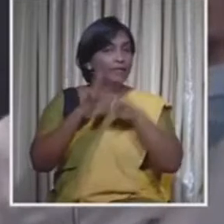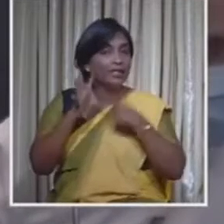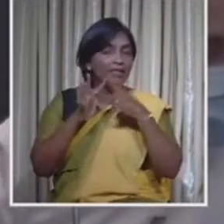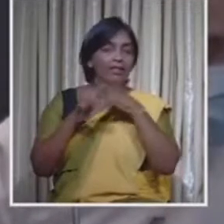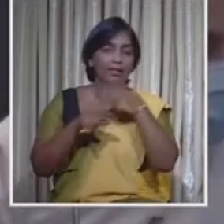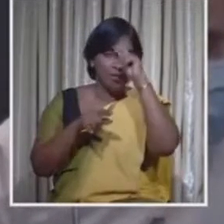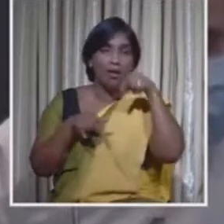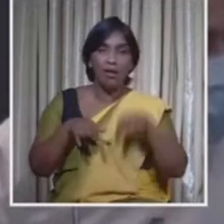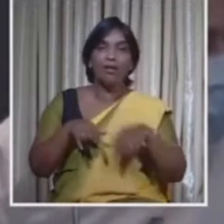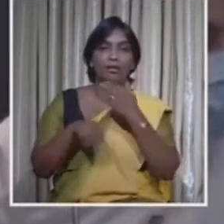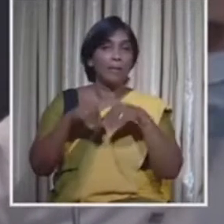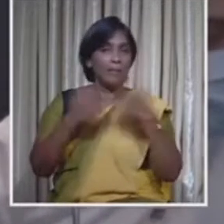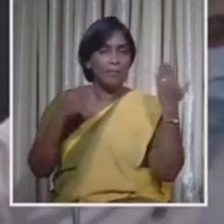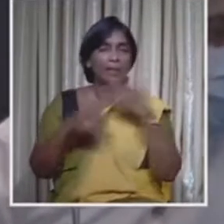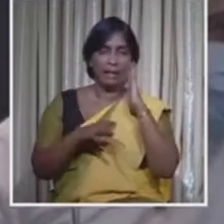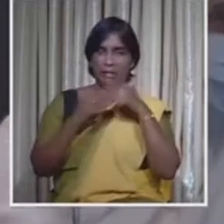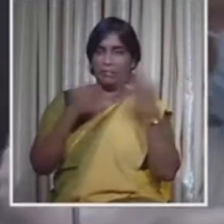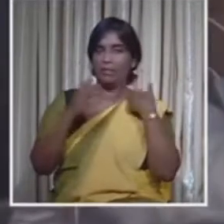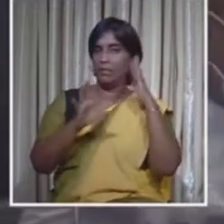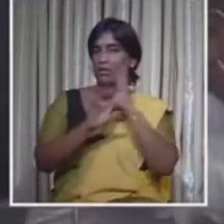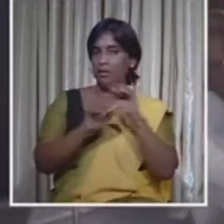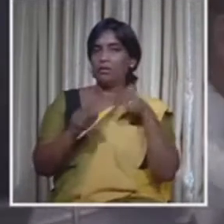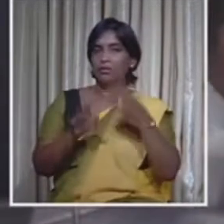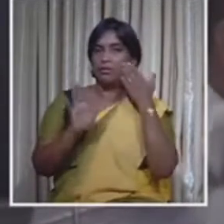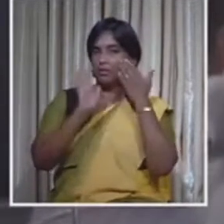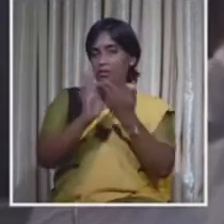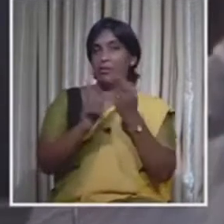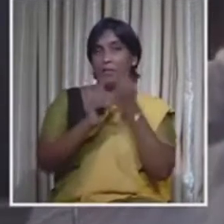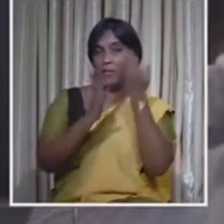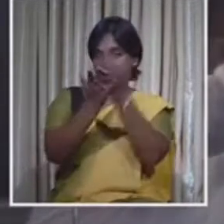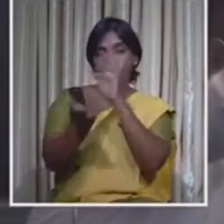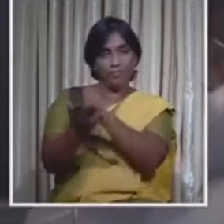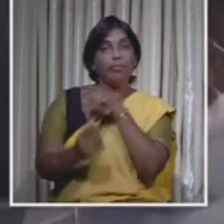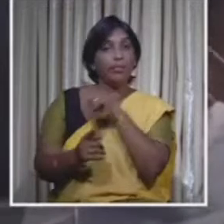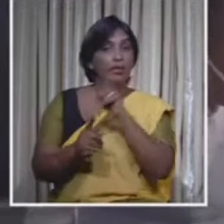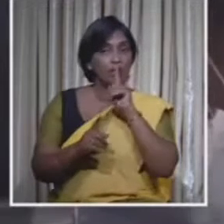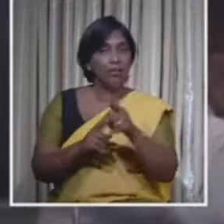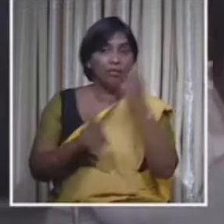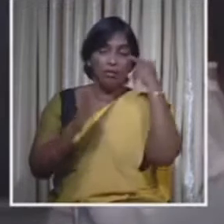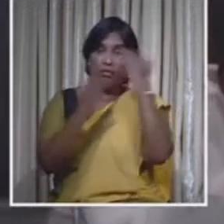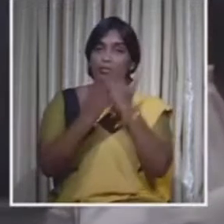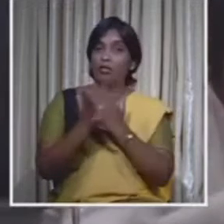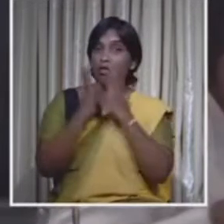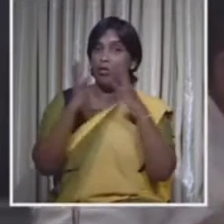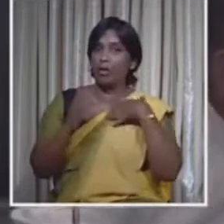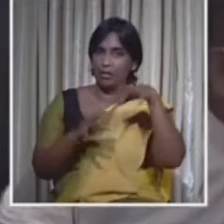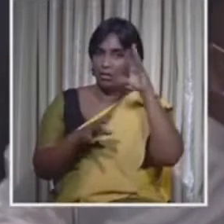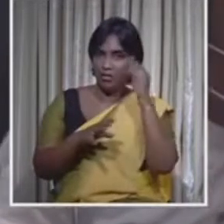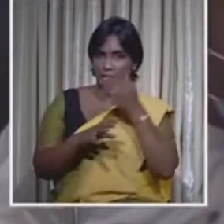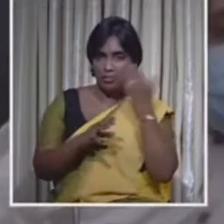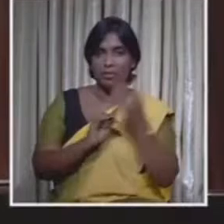අද ඩේලි FT පුවත්පතේ පළ කරපු වාර්තාව මම මේ වෙලාවේ සභාගත කරනවා. ඒක කිව්වහම කරුණු ගොඩක් අවබෝධ කරගන්න පුළුවන්.